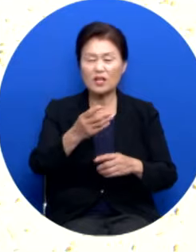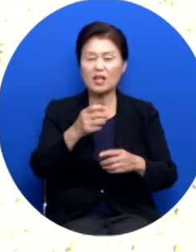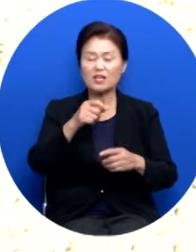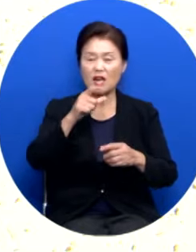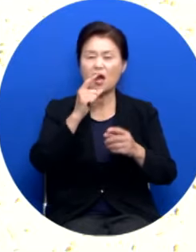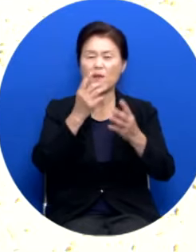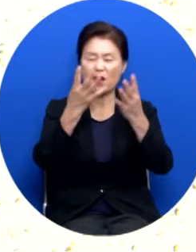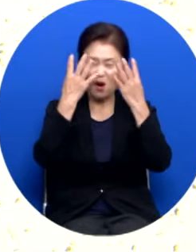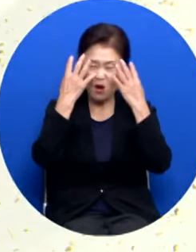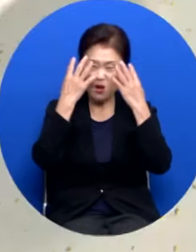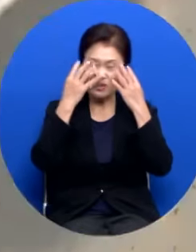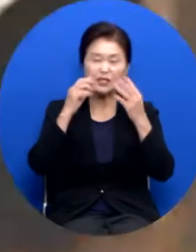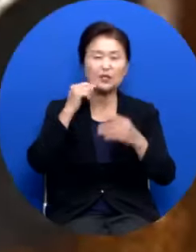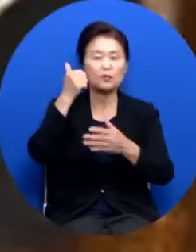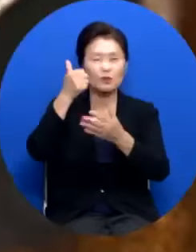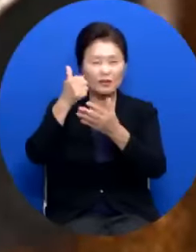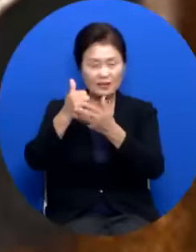목사.